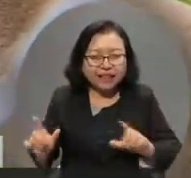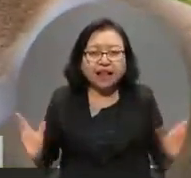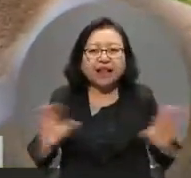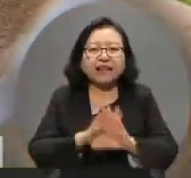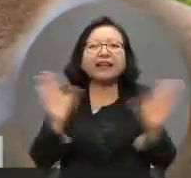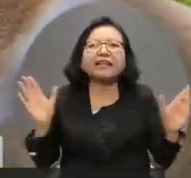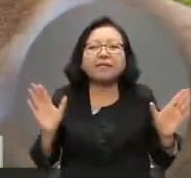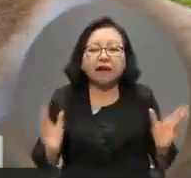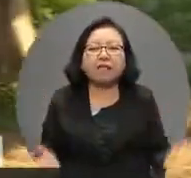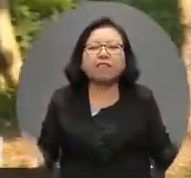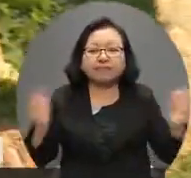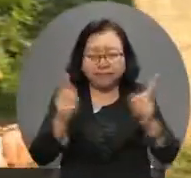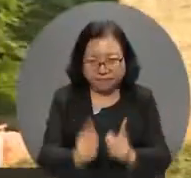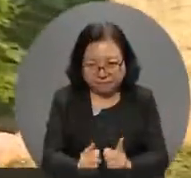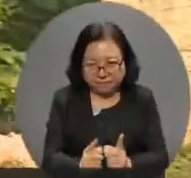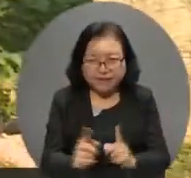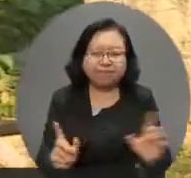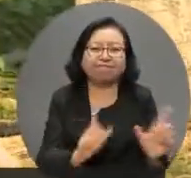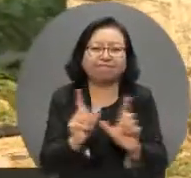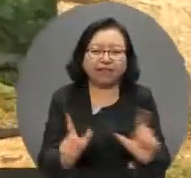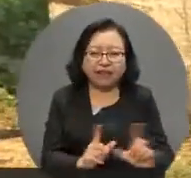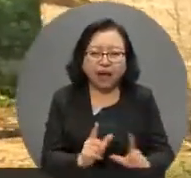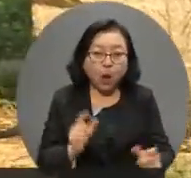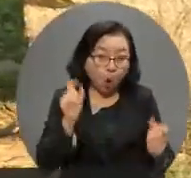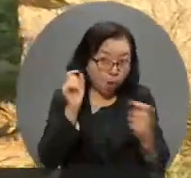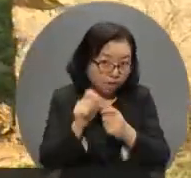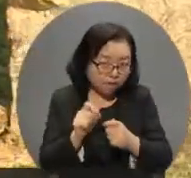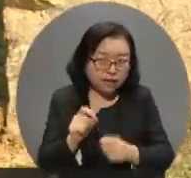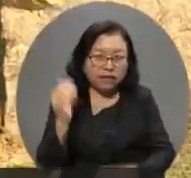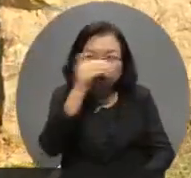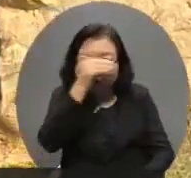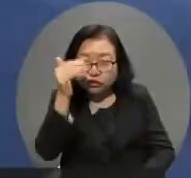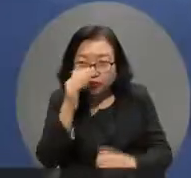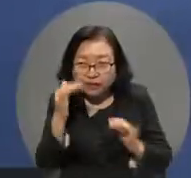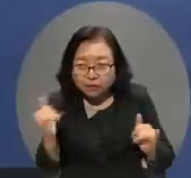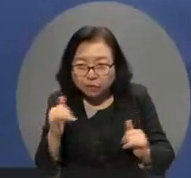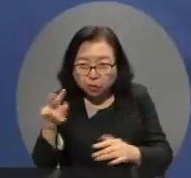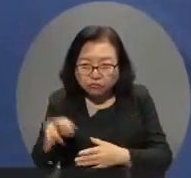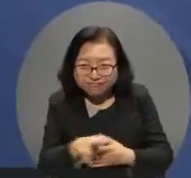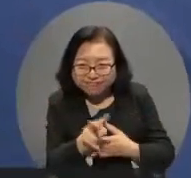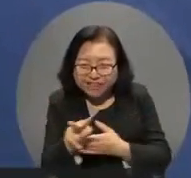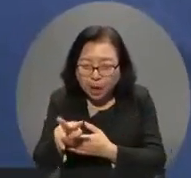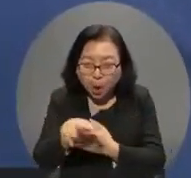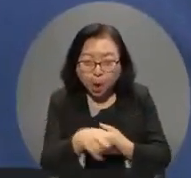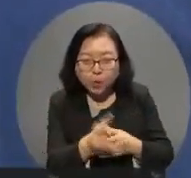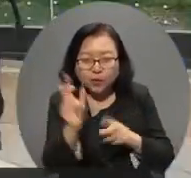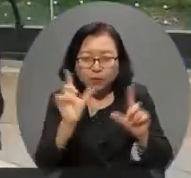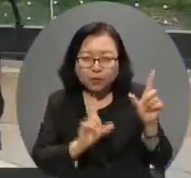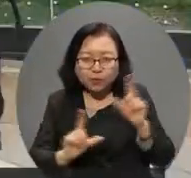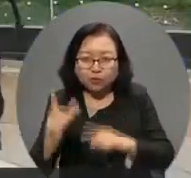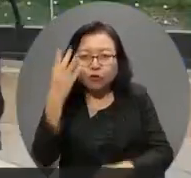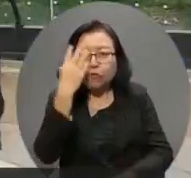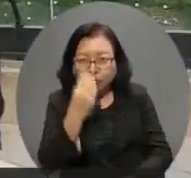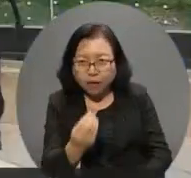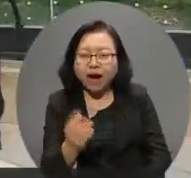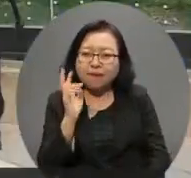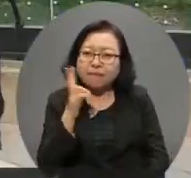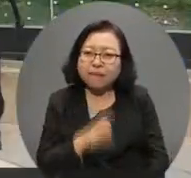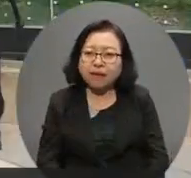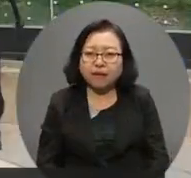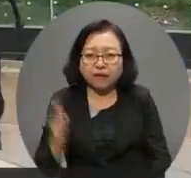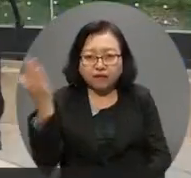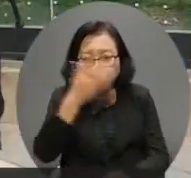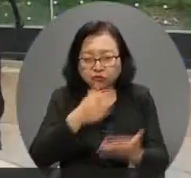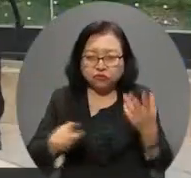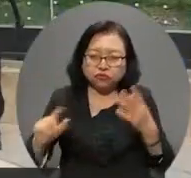함께 머물게 되는데 조만간 관람객들도 두 마리가 어울리는 모습을 볼 수 있게 됩니다. 청주 동물원은